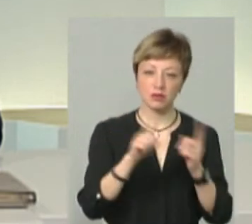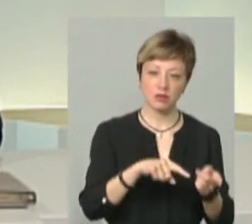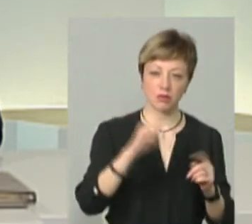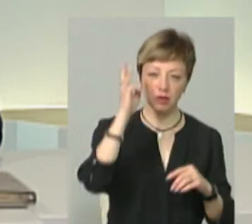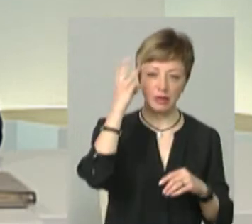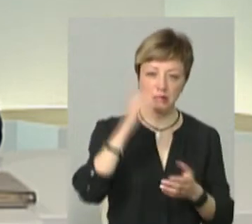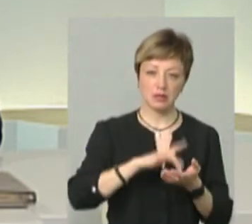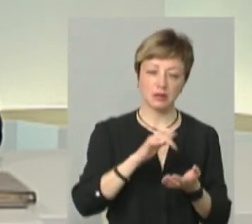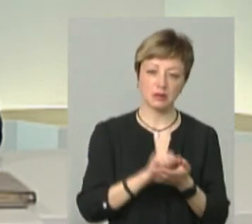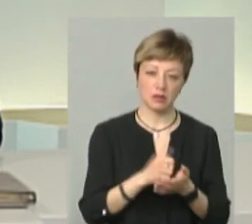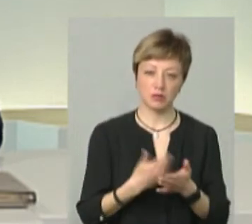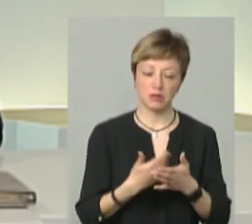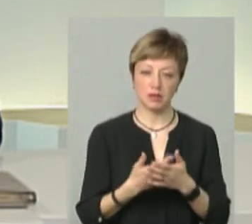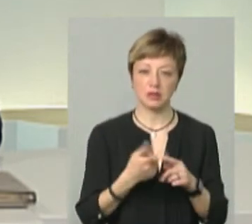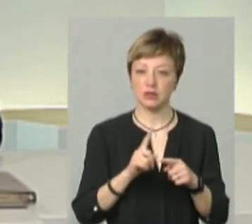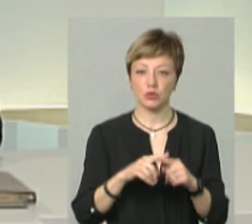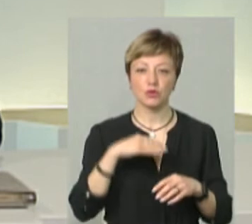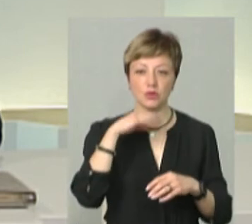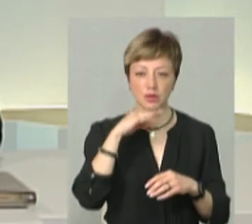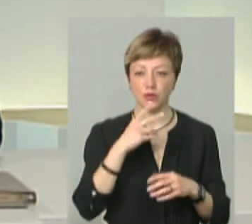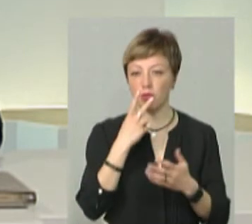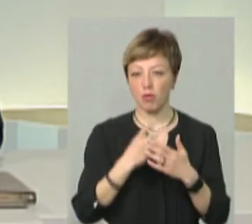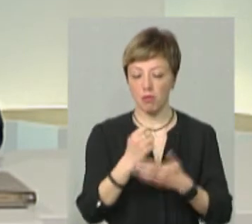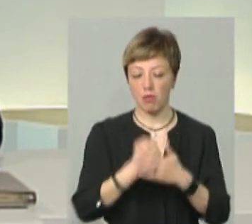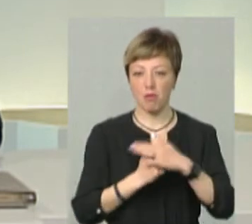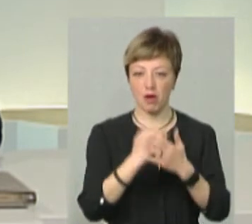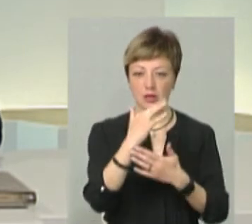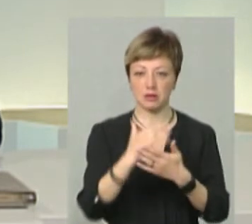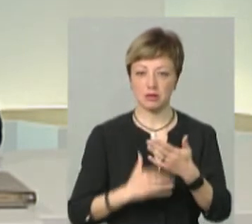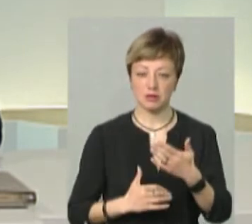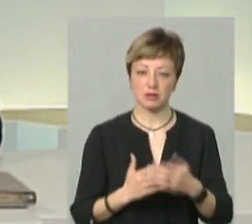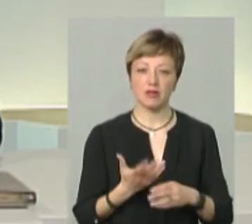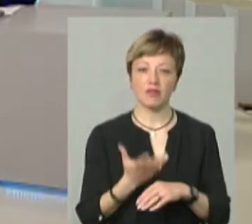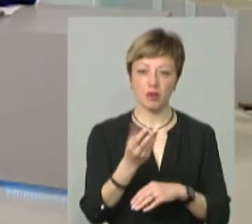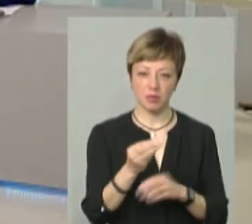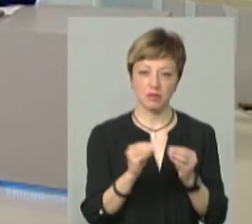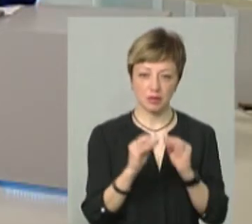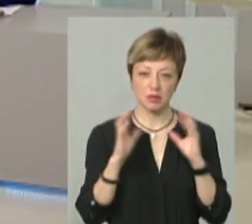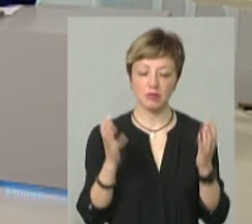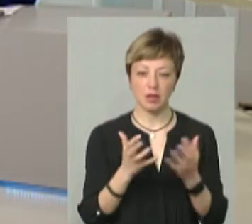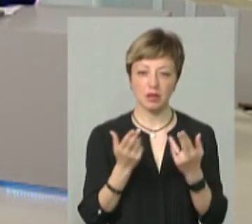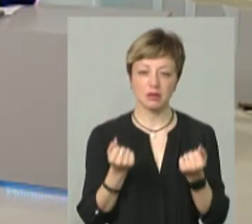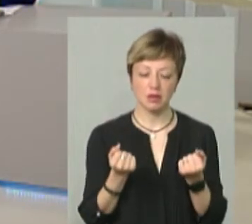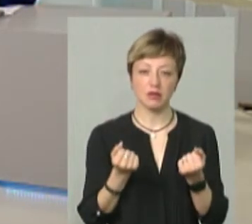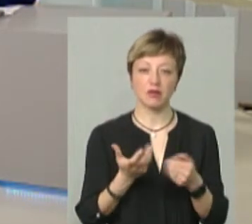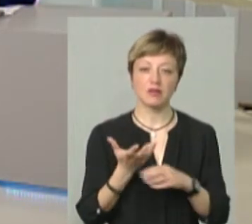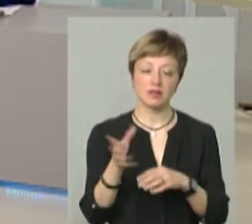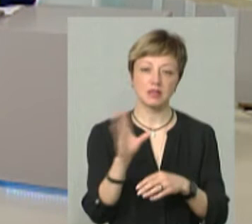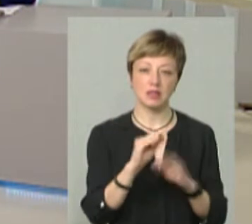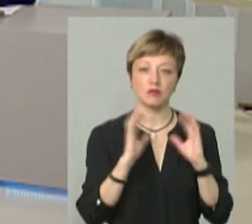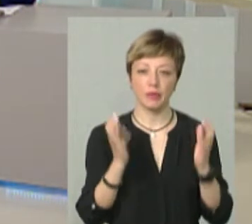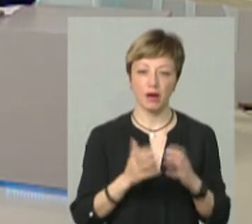на Хмельницький центр зайнятості. І цього достатньо, ми вже по базі просто всі документи. Виплата для них зберігається? Виплата зберігається, все за